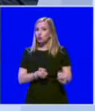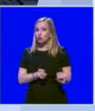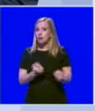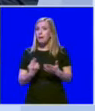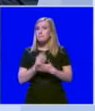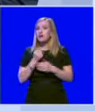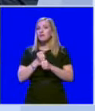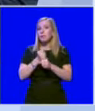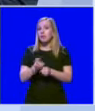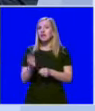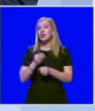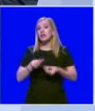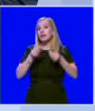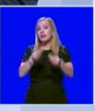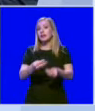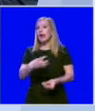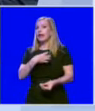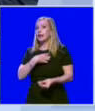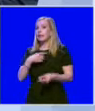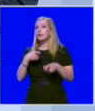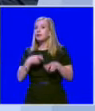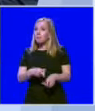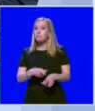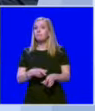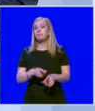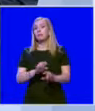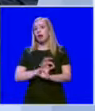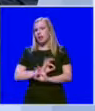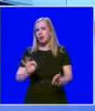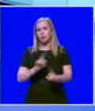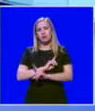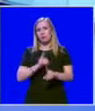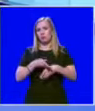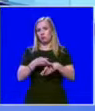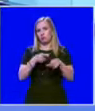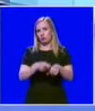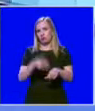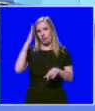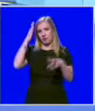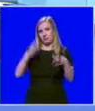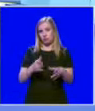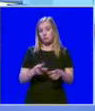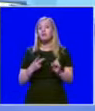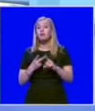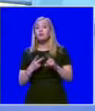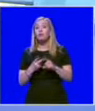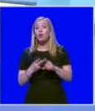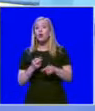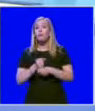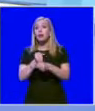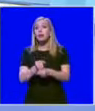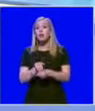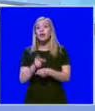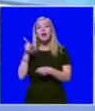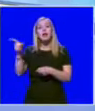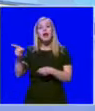бъде връчен на ГЕРБ. Там сме категорични, че правителство с мандат на ГЕРБ няма да подкрепим. Втория мандат отива Продължаваме промяната. Ние